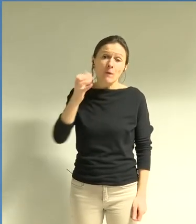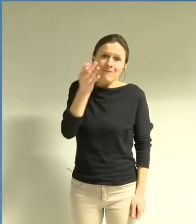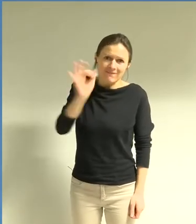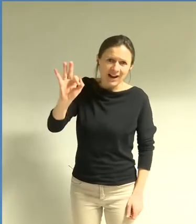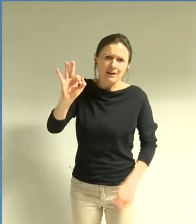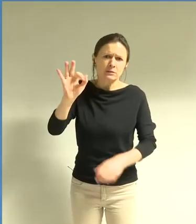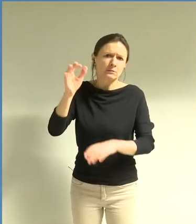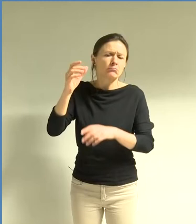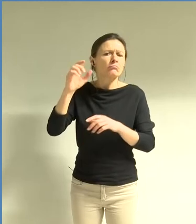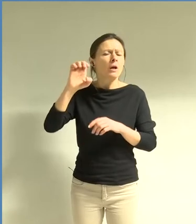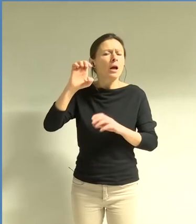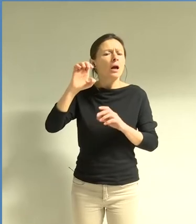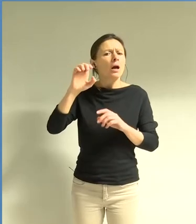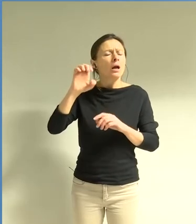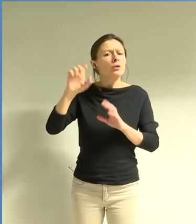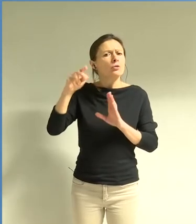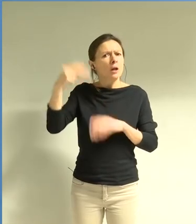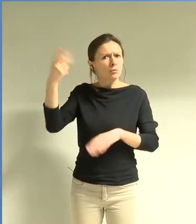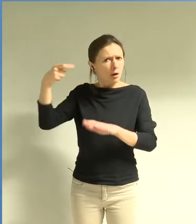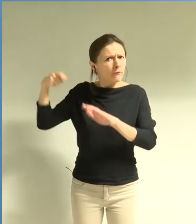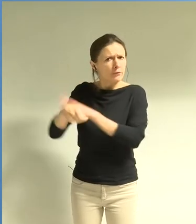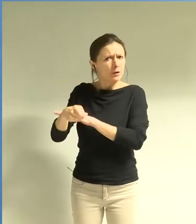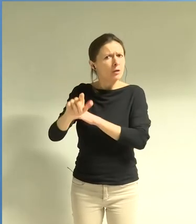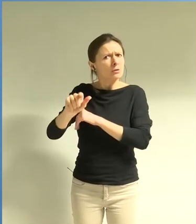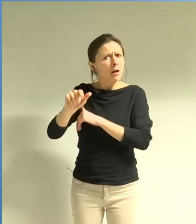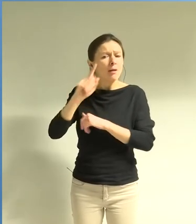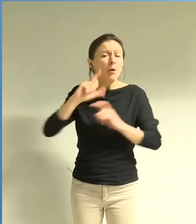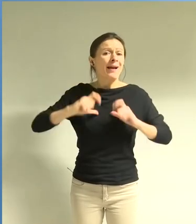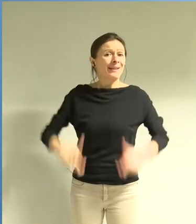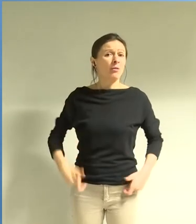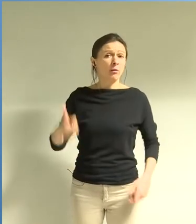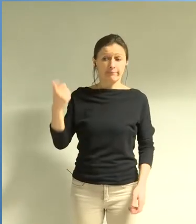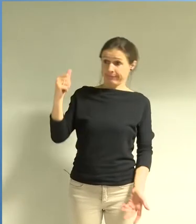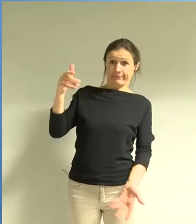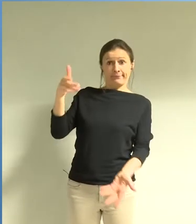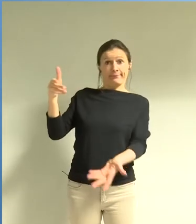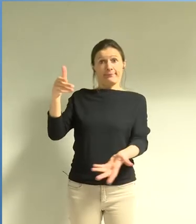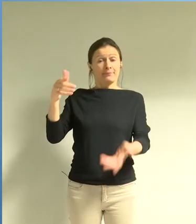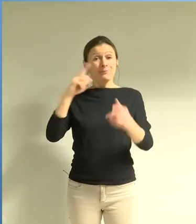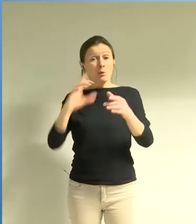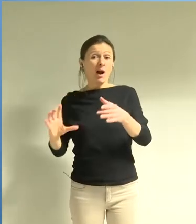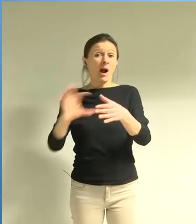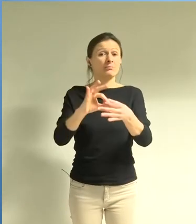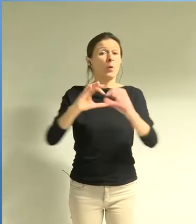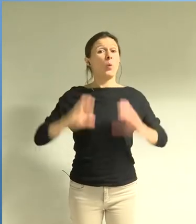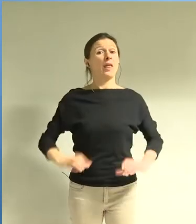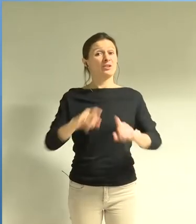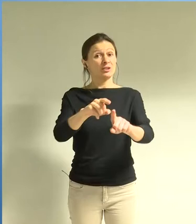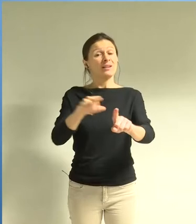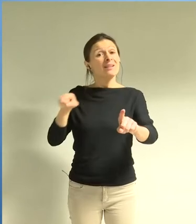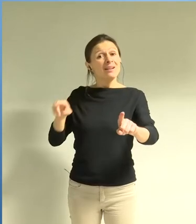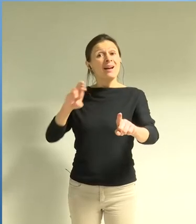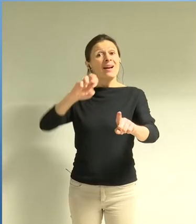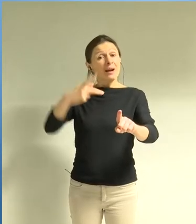par l'éducation nationale en local puisque étant une école orpheline c'est-à-dire attaché à un collège qui ne fait pas partie devrait plus elles ne bénéficient pas